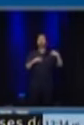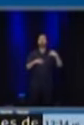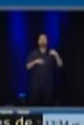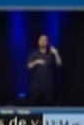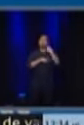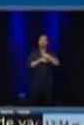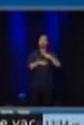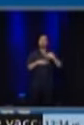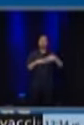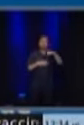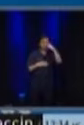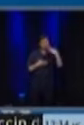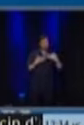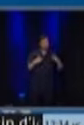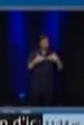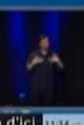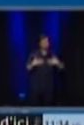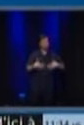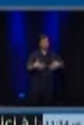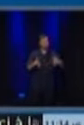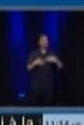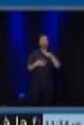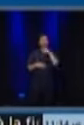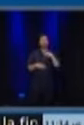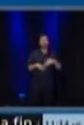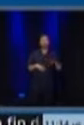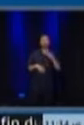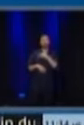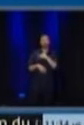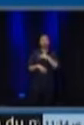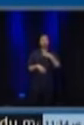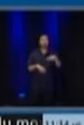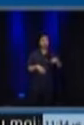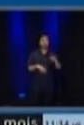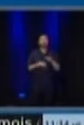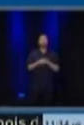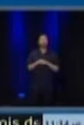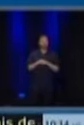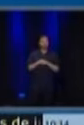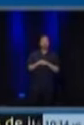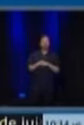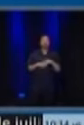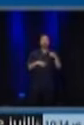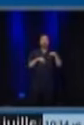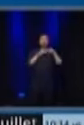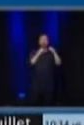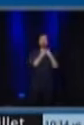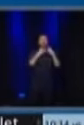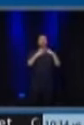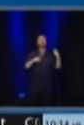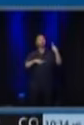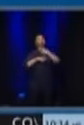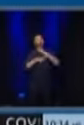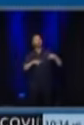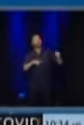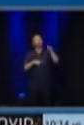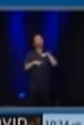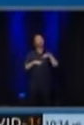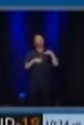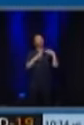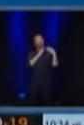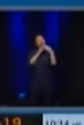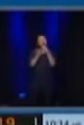à partir de vendredi, le 25 juin, mais les camps de jour, l'Association des camps de jour et des camps de vacances vous a demandé un financement de 10 millions de